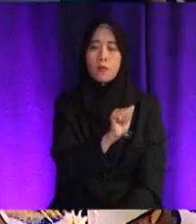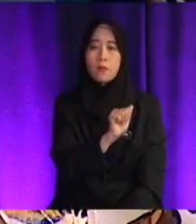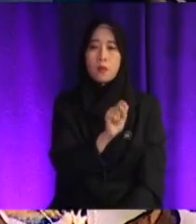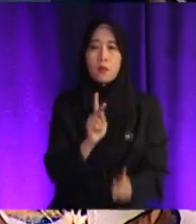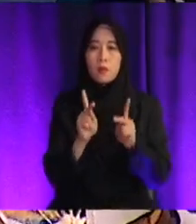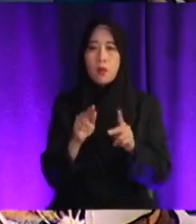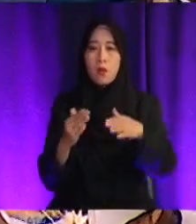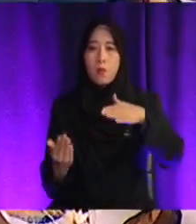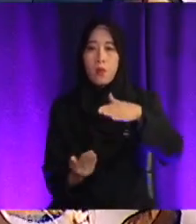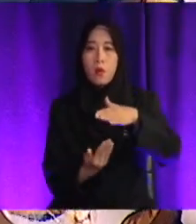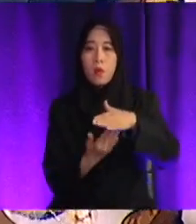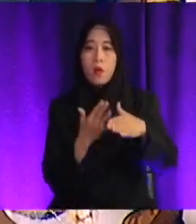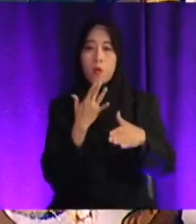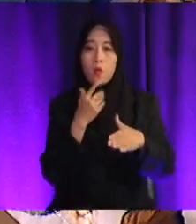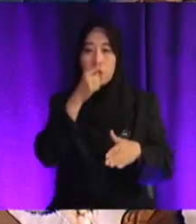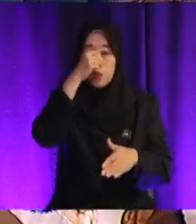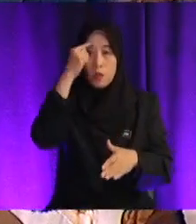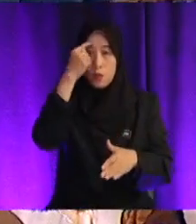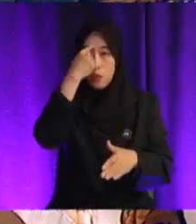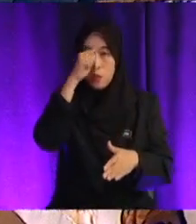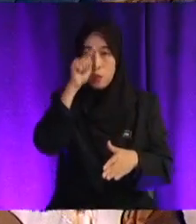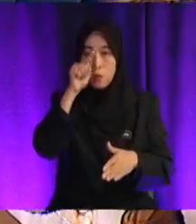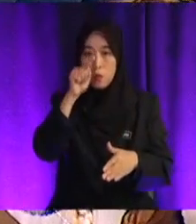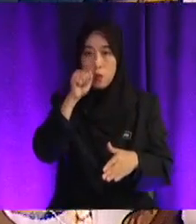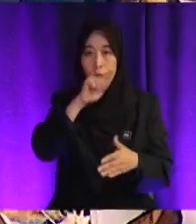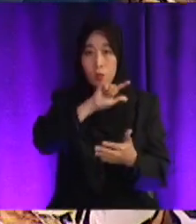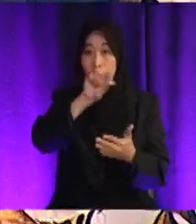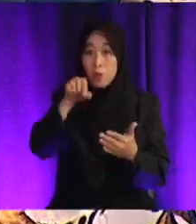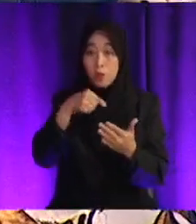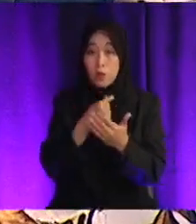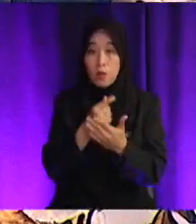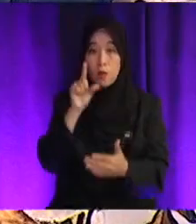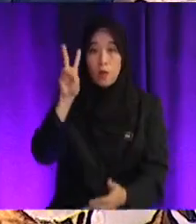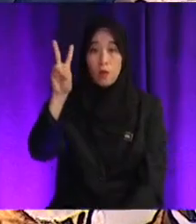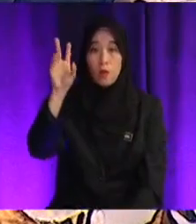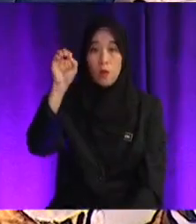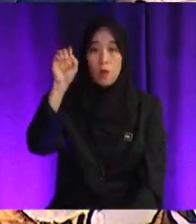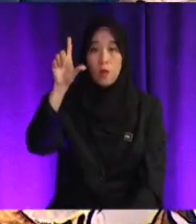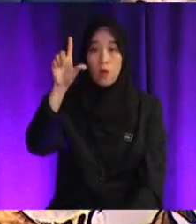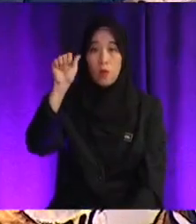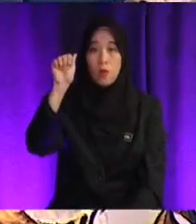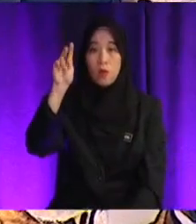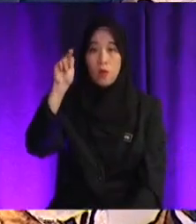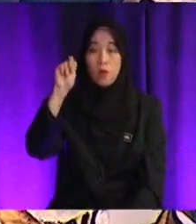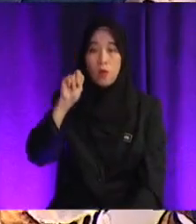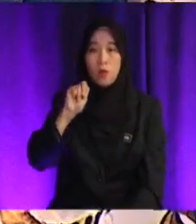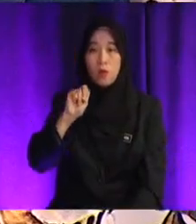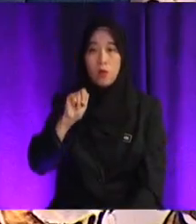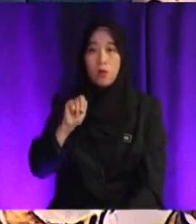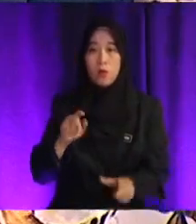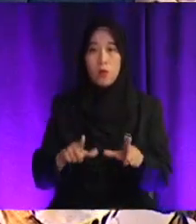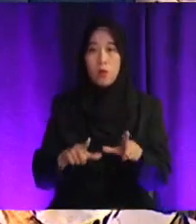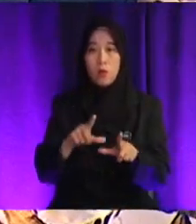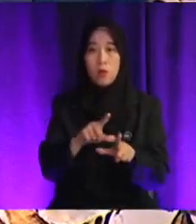dia warna hitam. Itu adalah untuk skala voltan. Dan murid selalu keliru yang mana satu nak guna. Sama